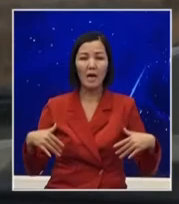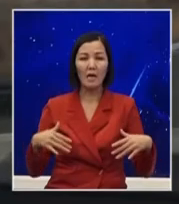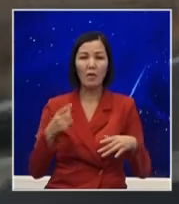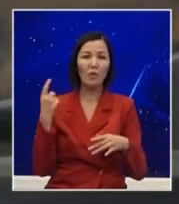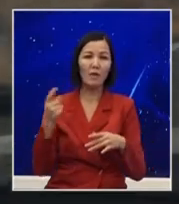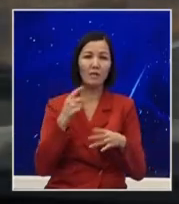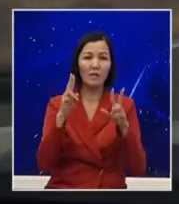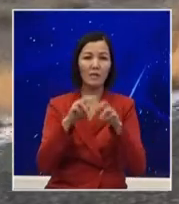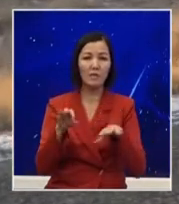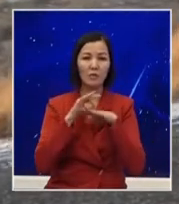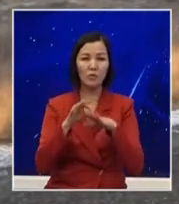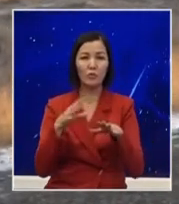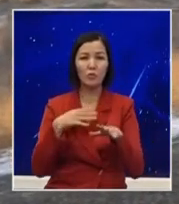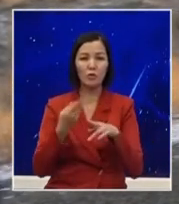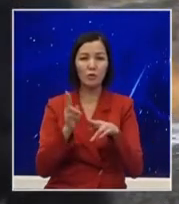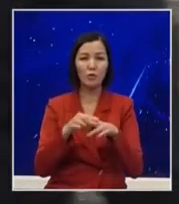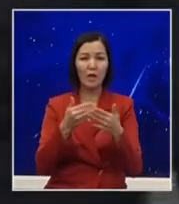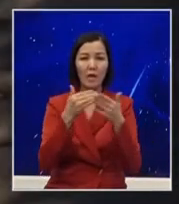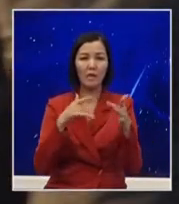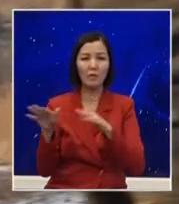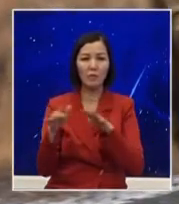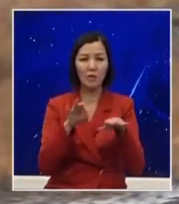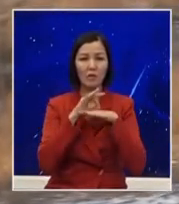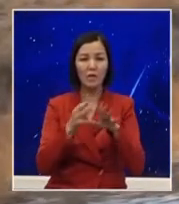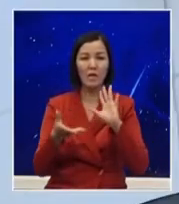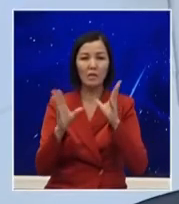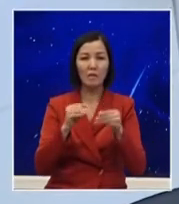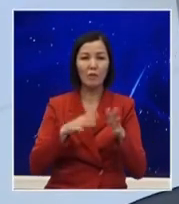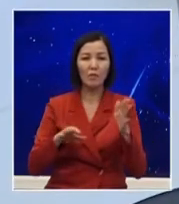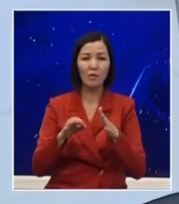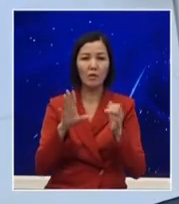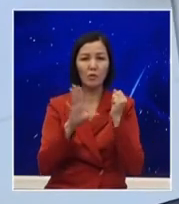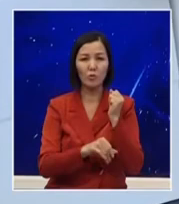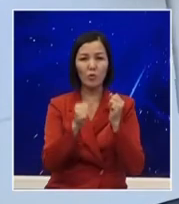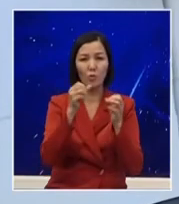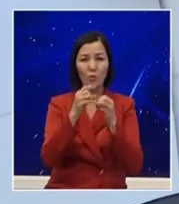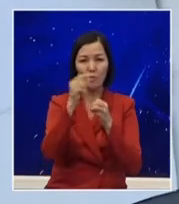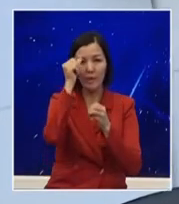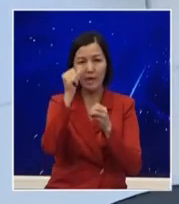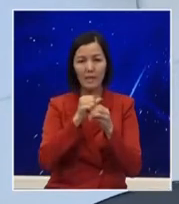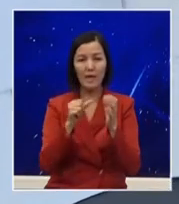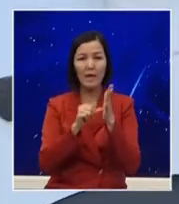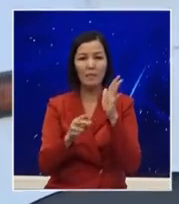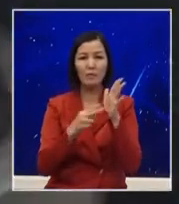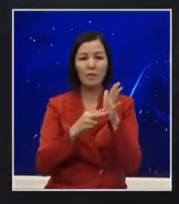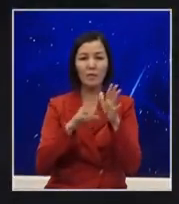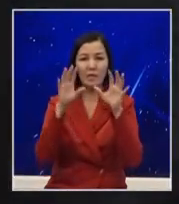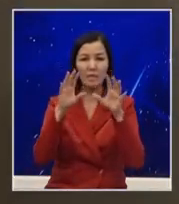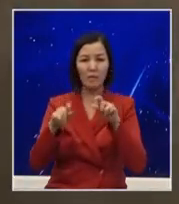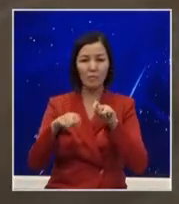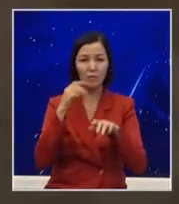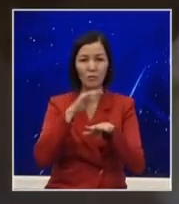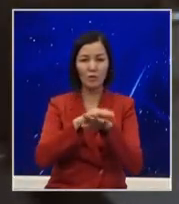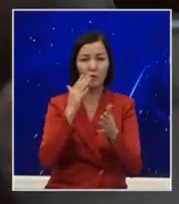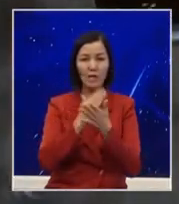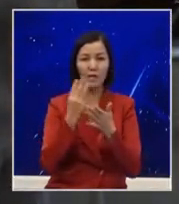шаруашылығында тексеріс жұмыстарын жүргізді, сондай-ақ алдын алу шараларын өткізді. Жалпы ауданда соңғы 11 айда 67 заңбұзушылық орын